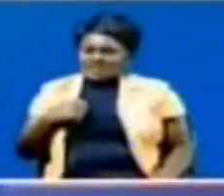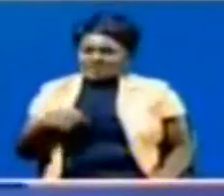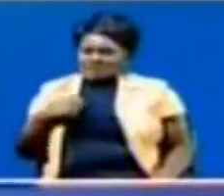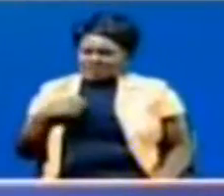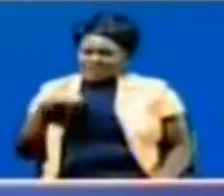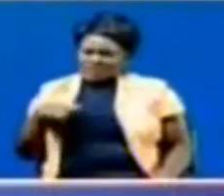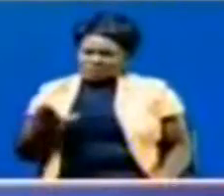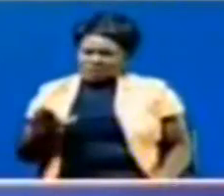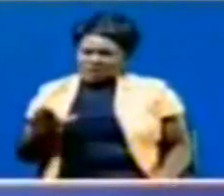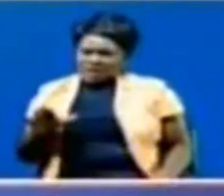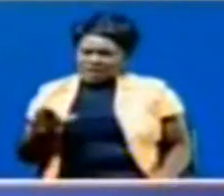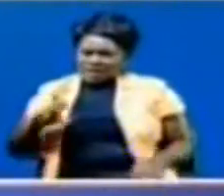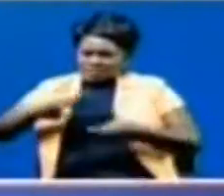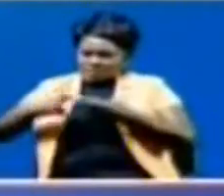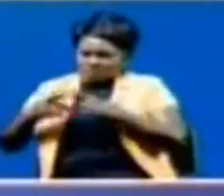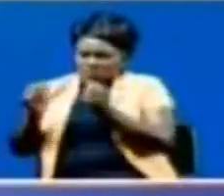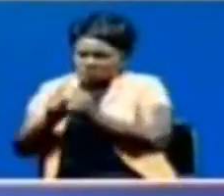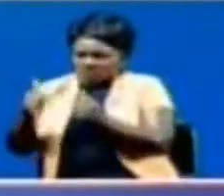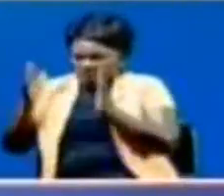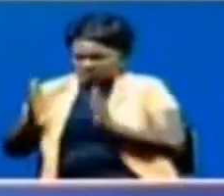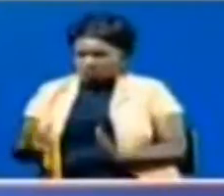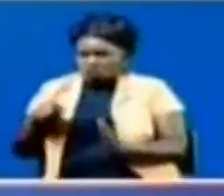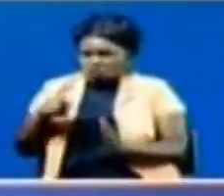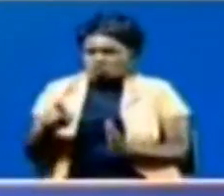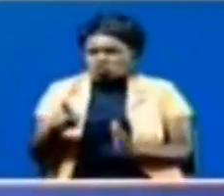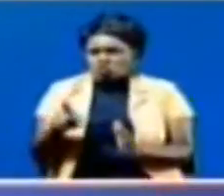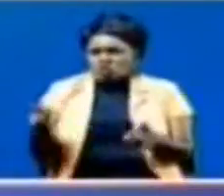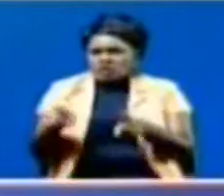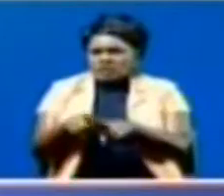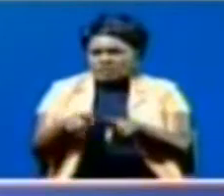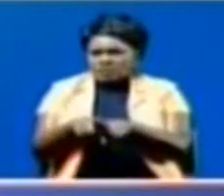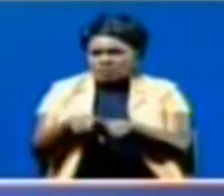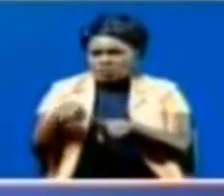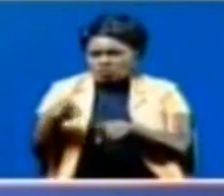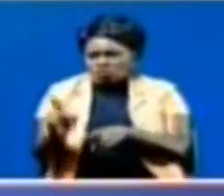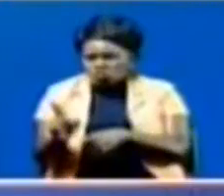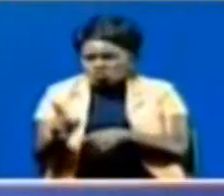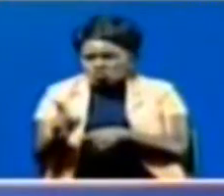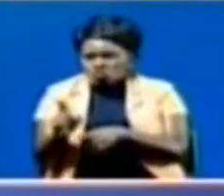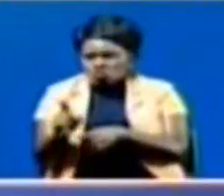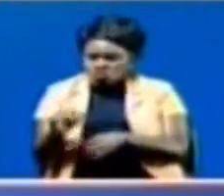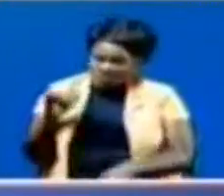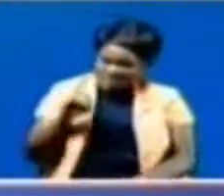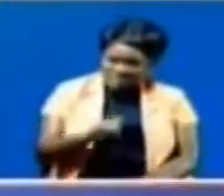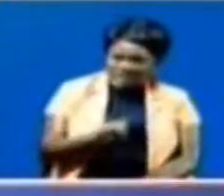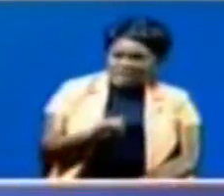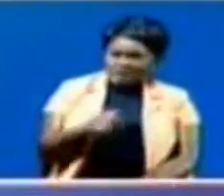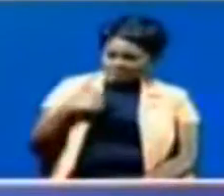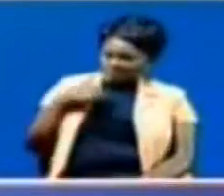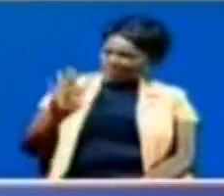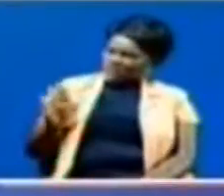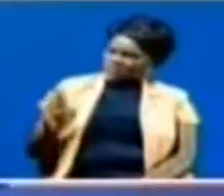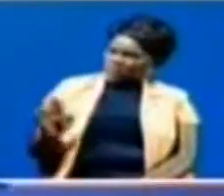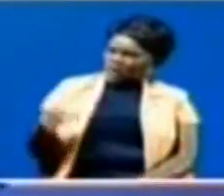hisia zako zikiambatana na mtu basi unakwenda pale unakuwa kama kidogo unakwamia kama sumaku. Sasa hisia